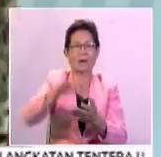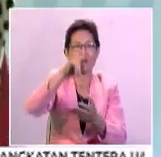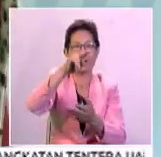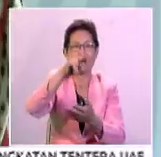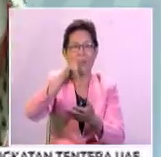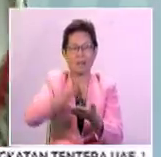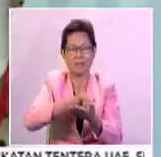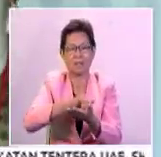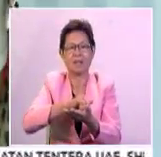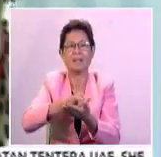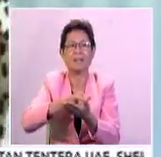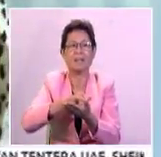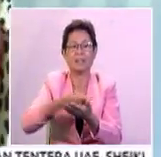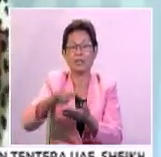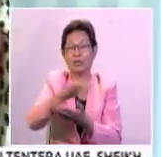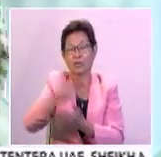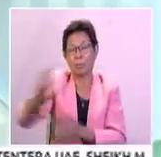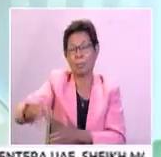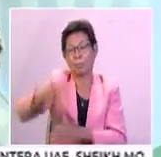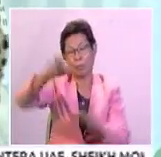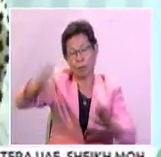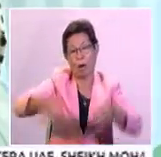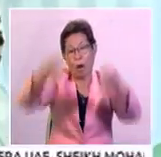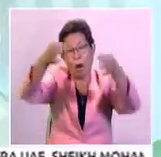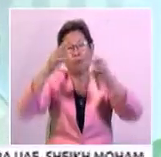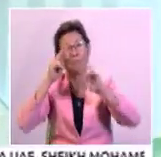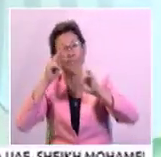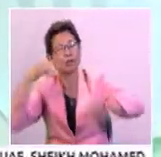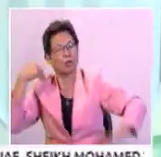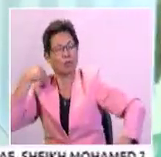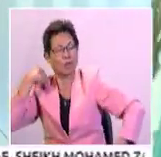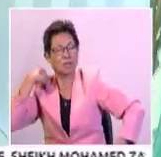menghadiri pertunjukan fashion antarabangsa September nanti.